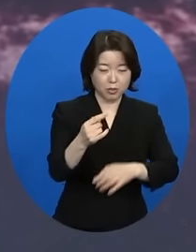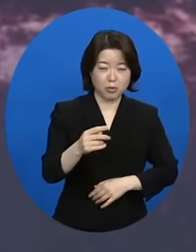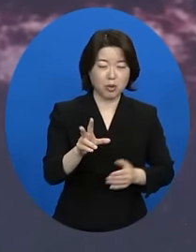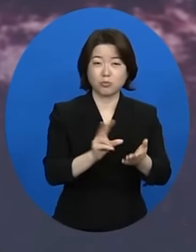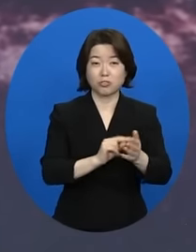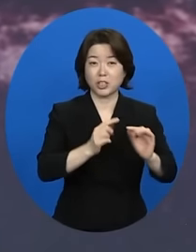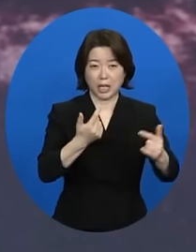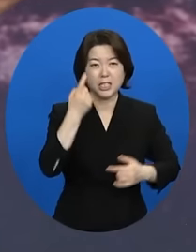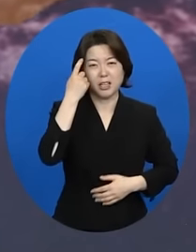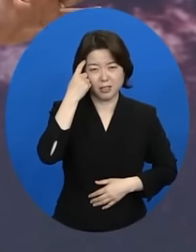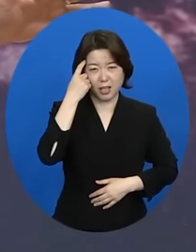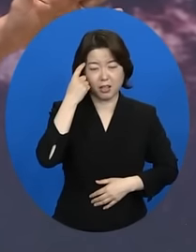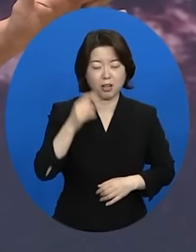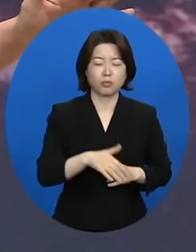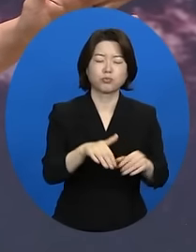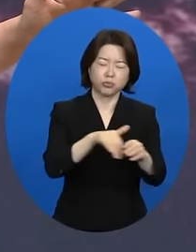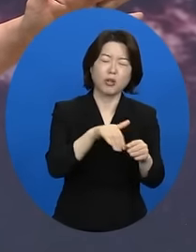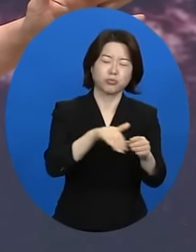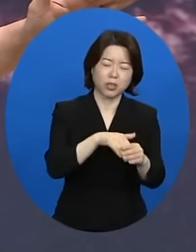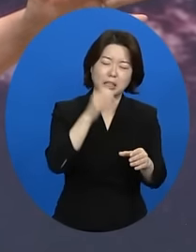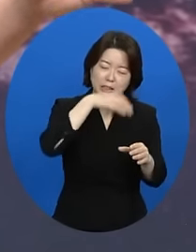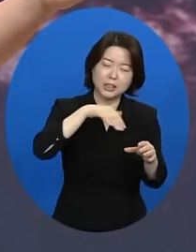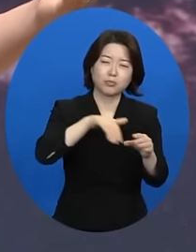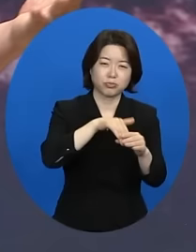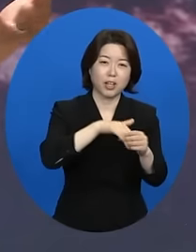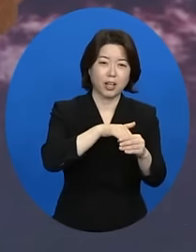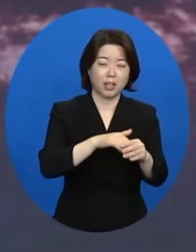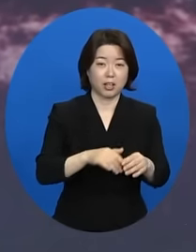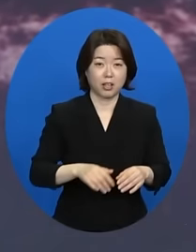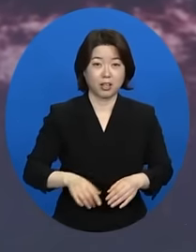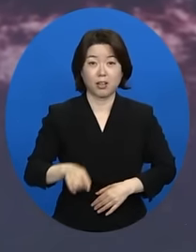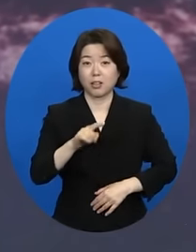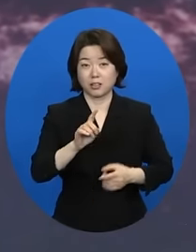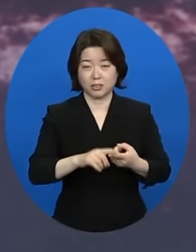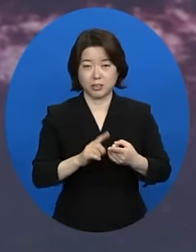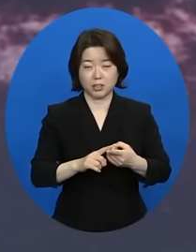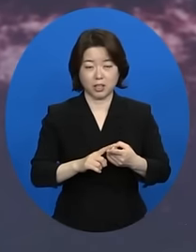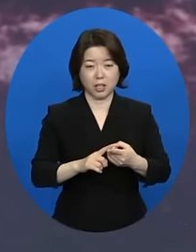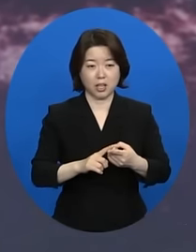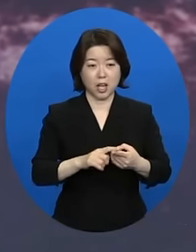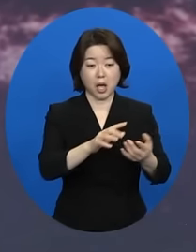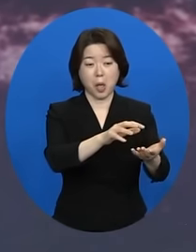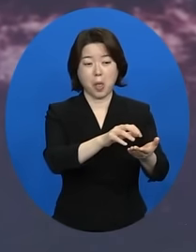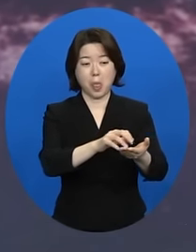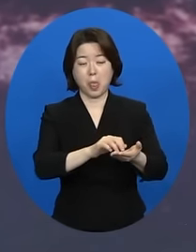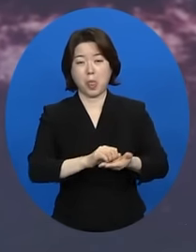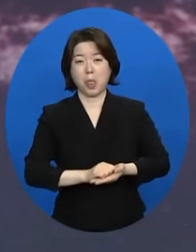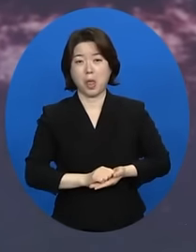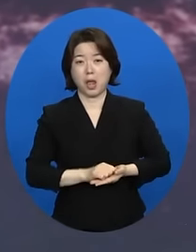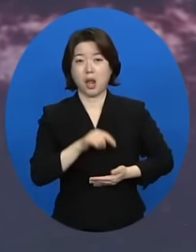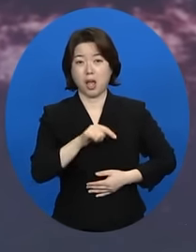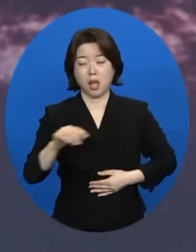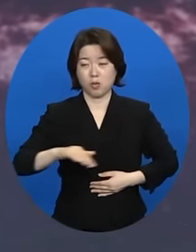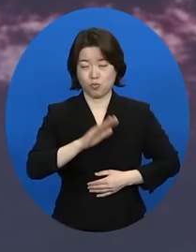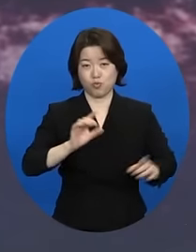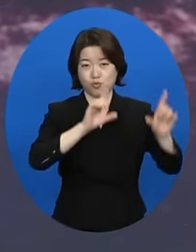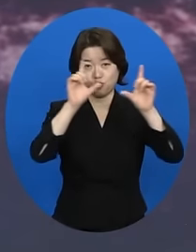뭐 문화인데 문화. 그러면서 싹 받아들이는 것들이 우리